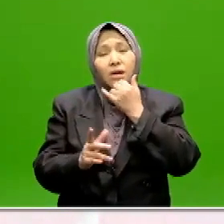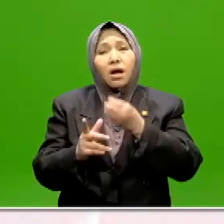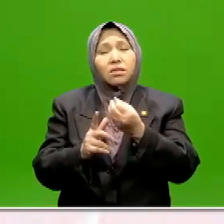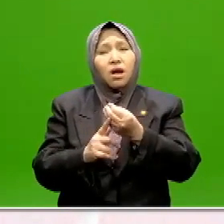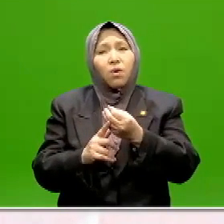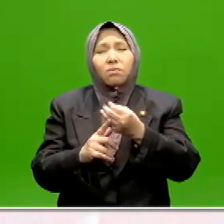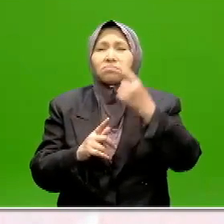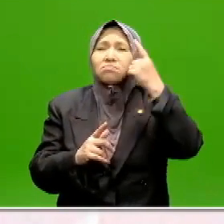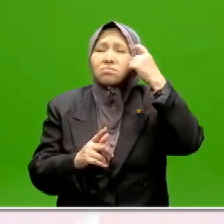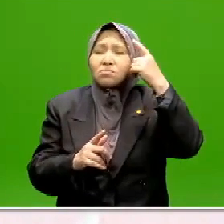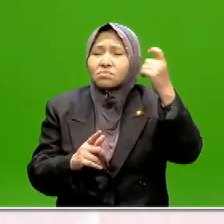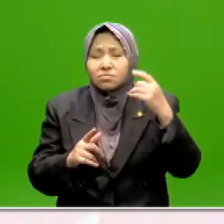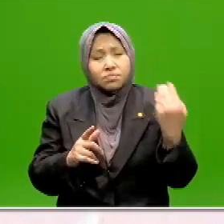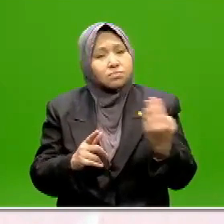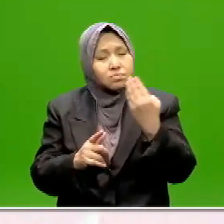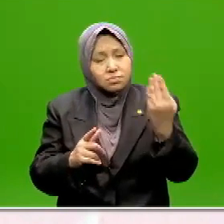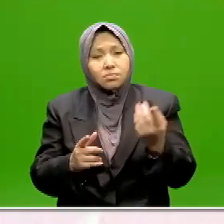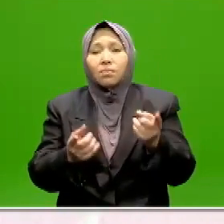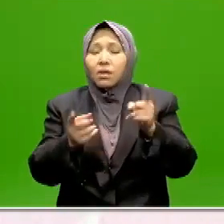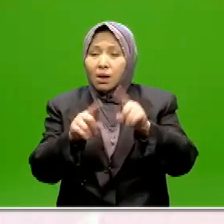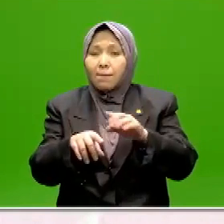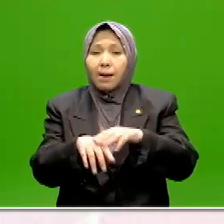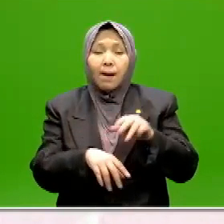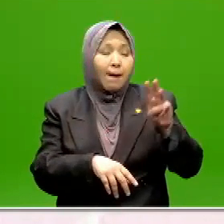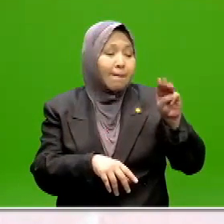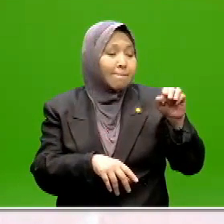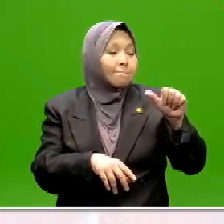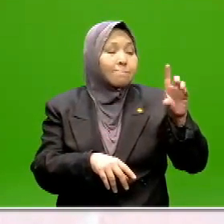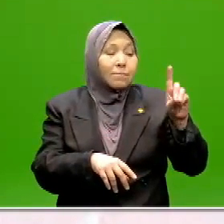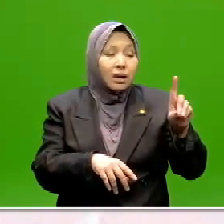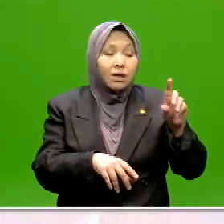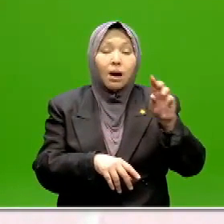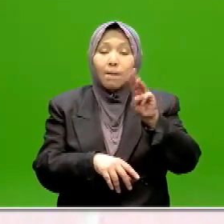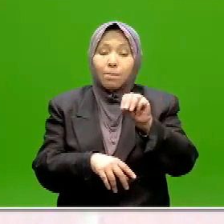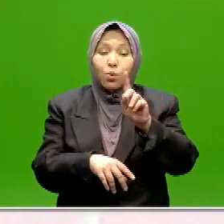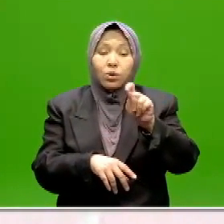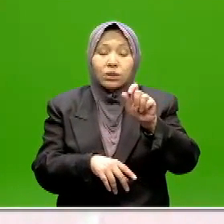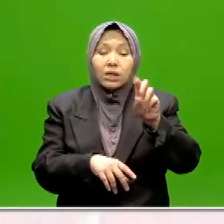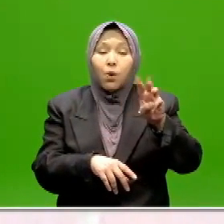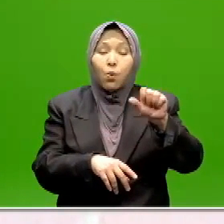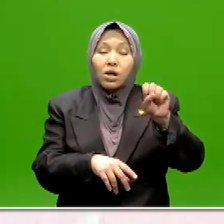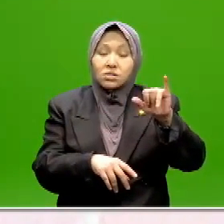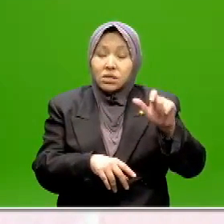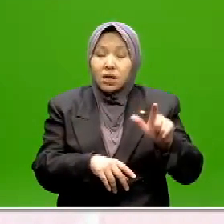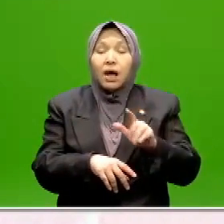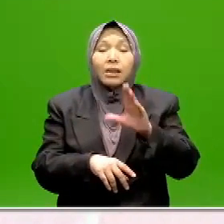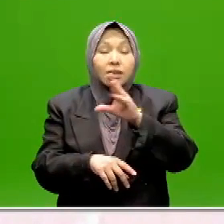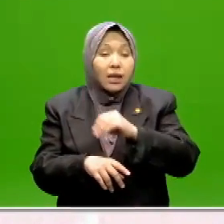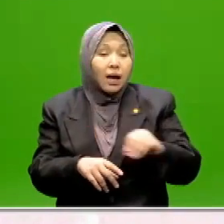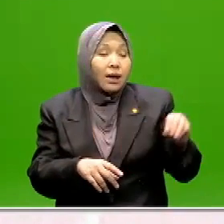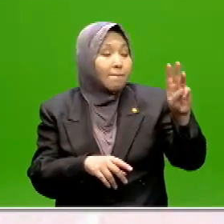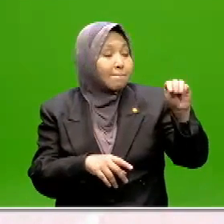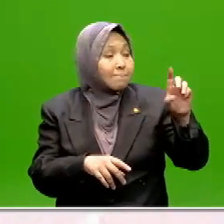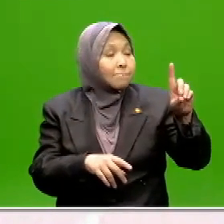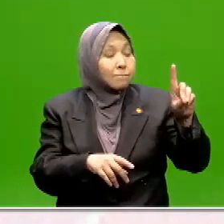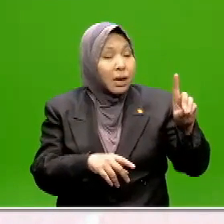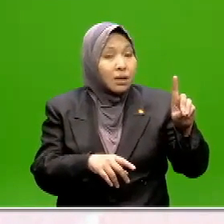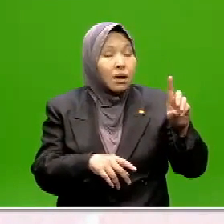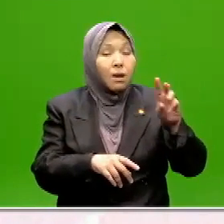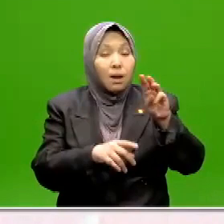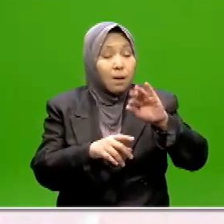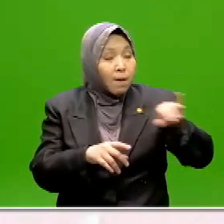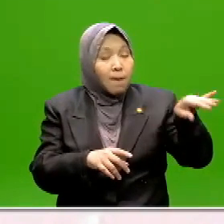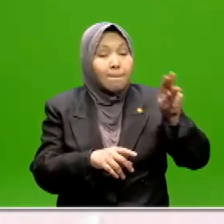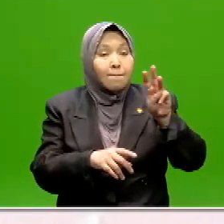kecualian yang biasa berlaku pada mad muttashil dan juga mag munfasil Aya itulah antaranya